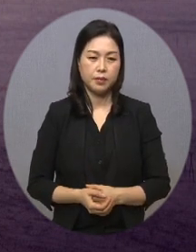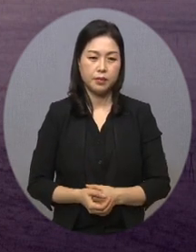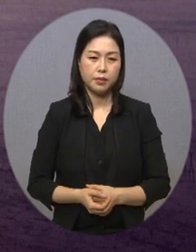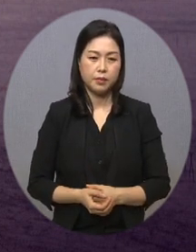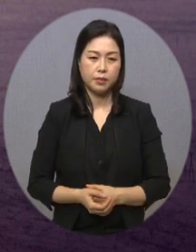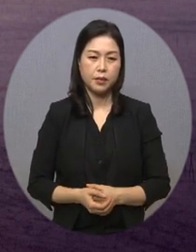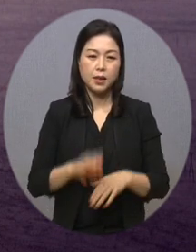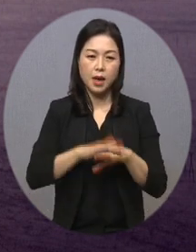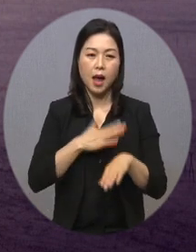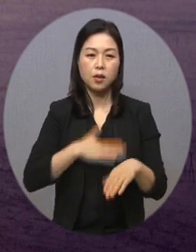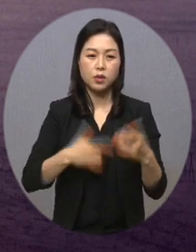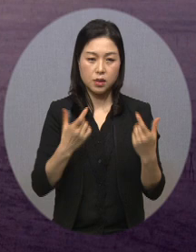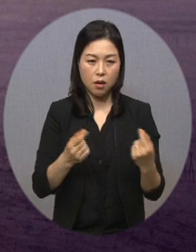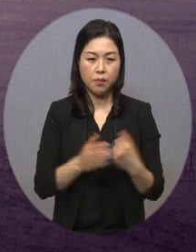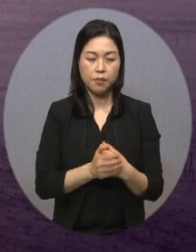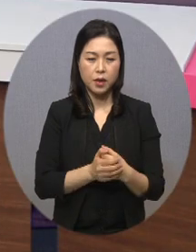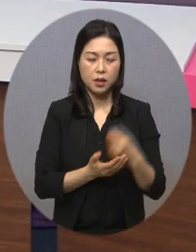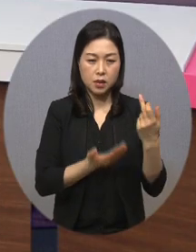아시는 것처럼